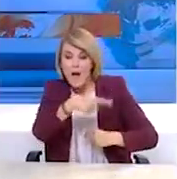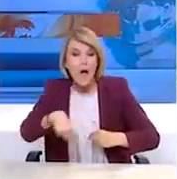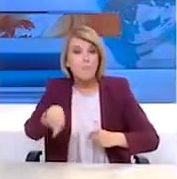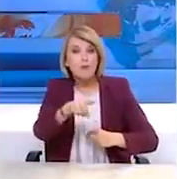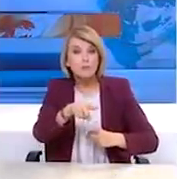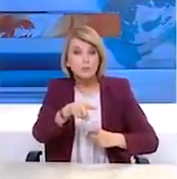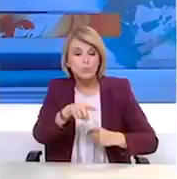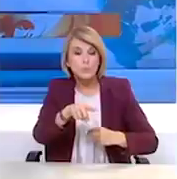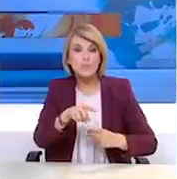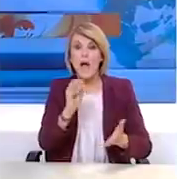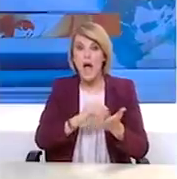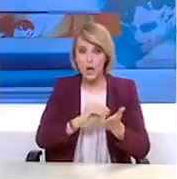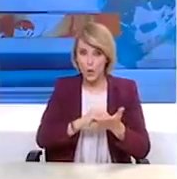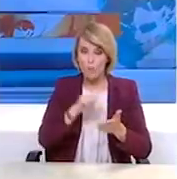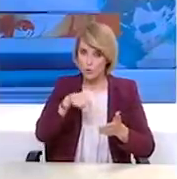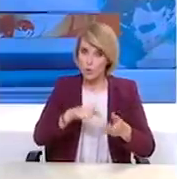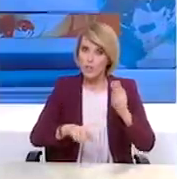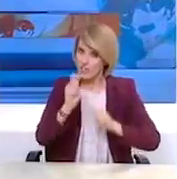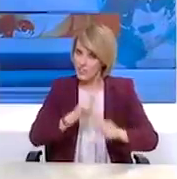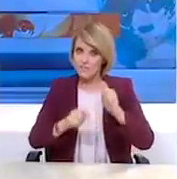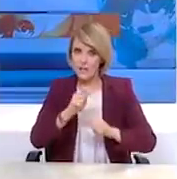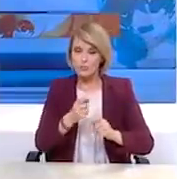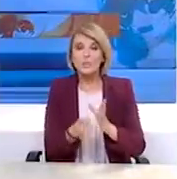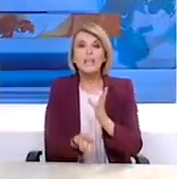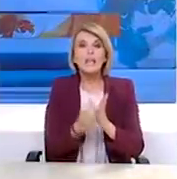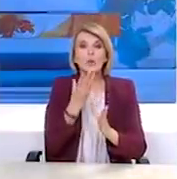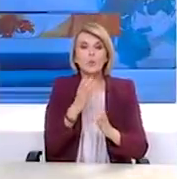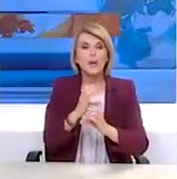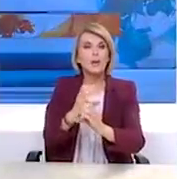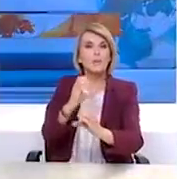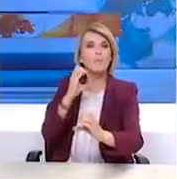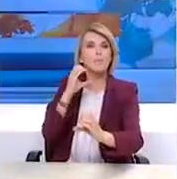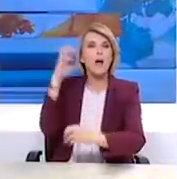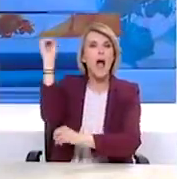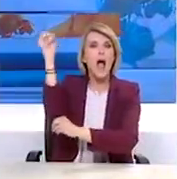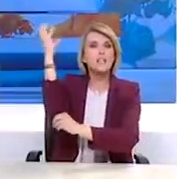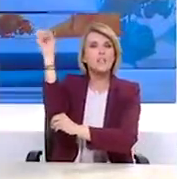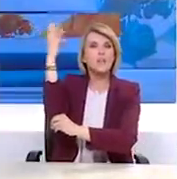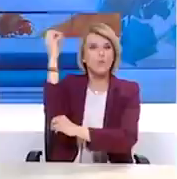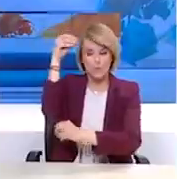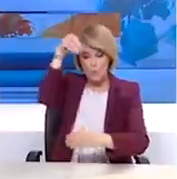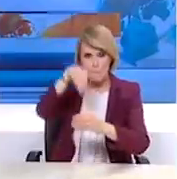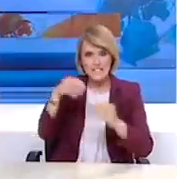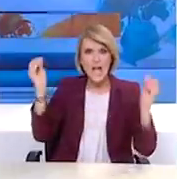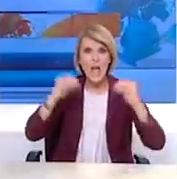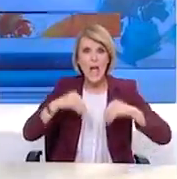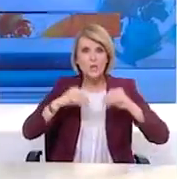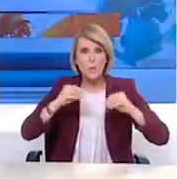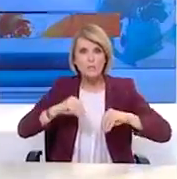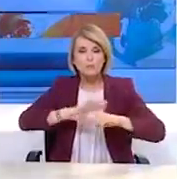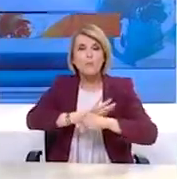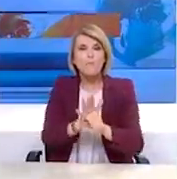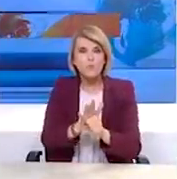500 κινητές μονάδες που θα πραγματοποιούν σύντομα κατοίκων δειγματοληπτικούς ελέγχους θα συγκεντρώνουν σε βάση δεδομένων τα στοιχεία πολιτών που έχουν